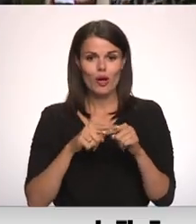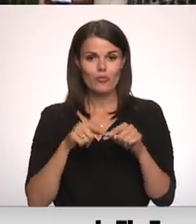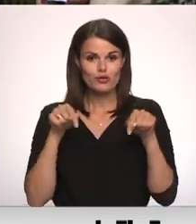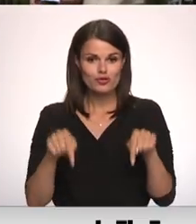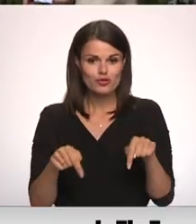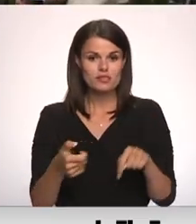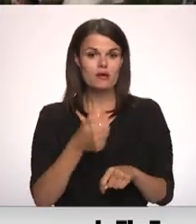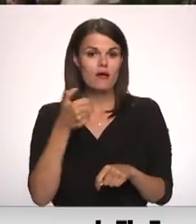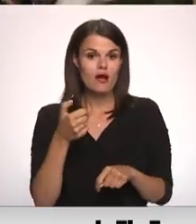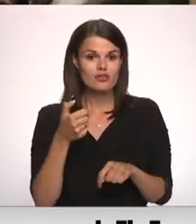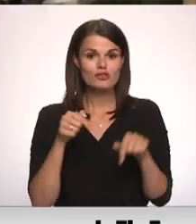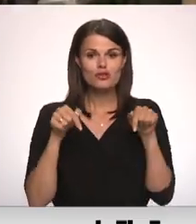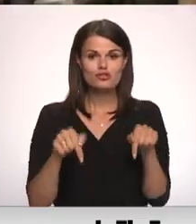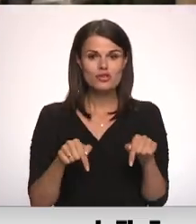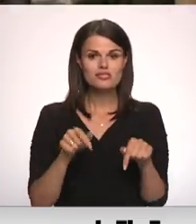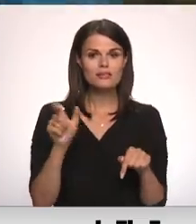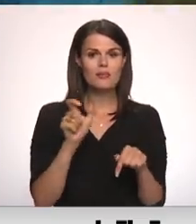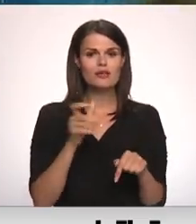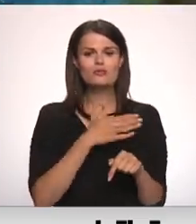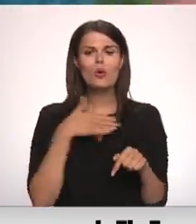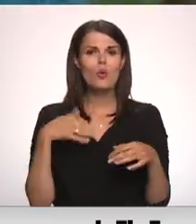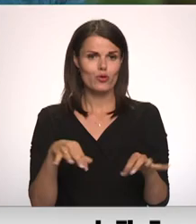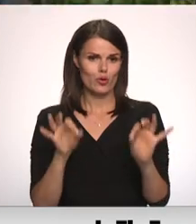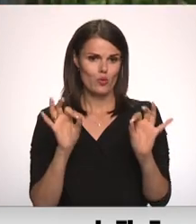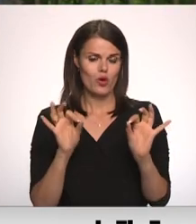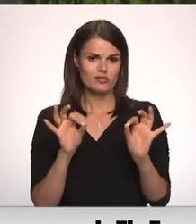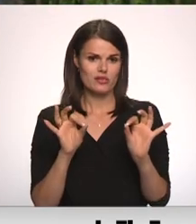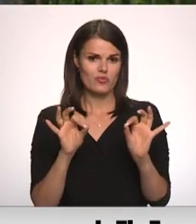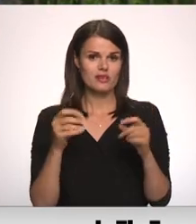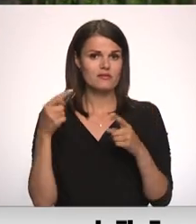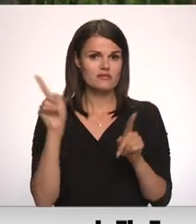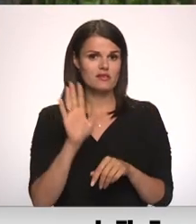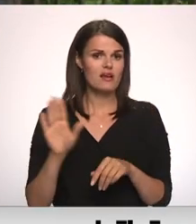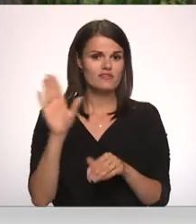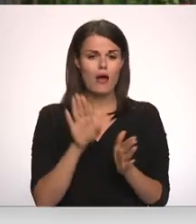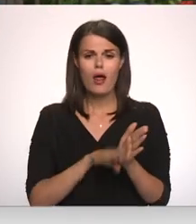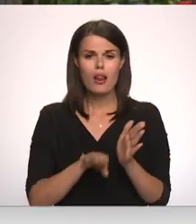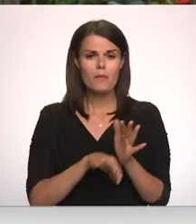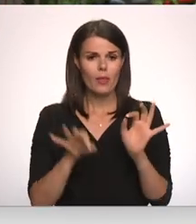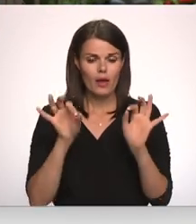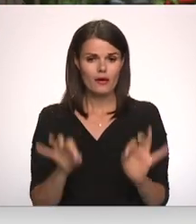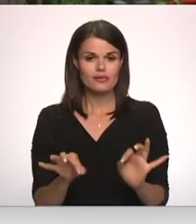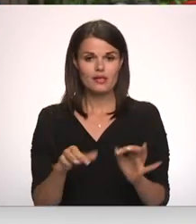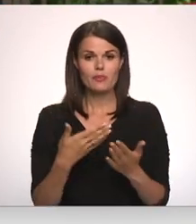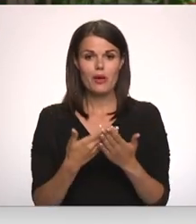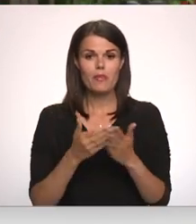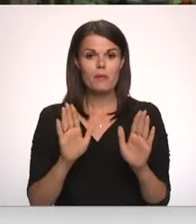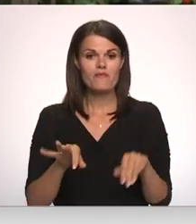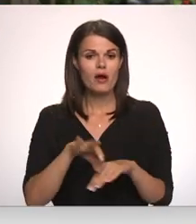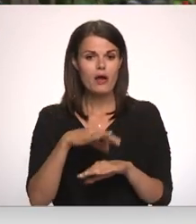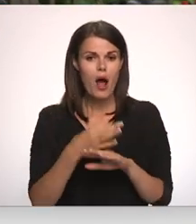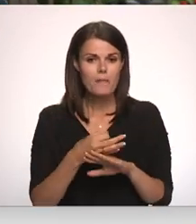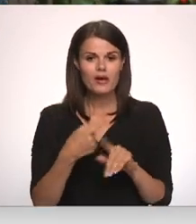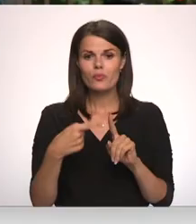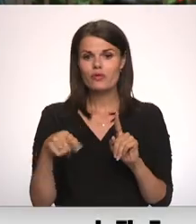brīdis ir ļoti nozīmīgs mums visiem. Citās valstīs ir elementāras tiesības, kā piemēram apprecēties un tādā grādā.